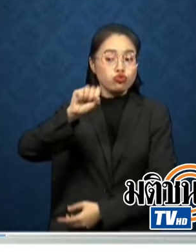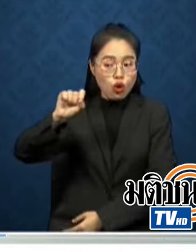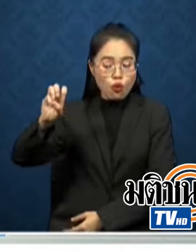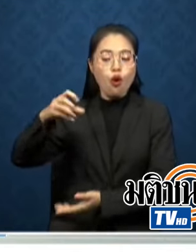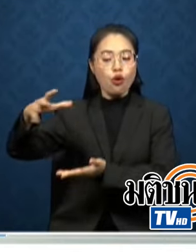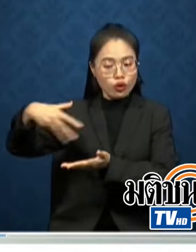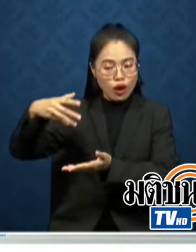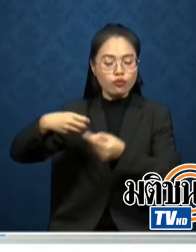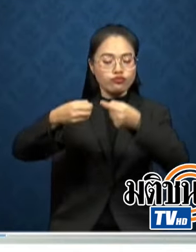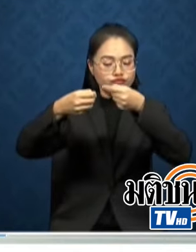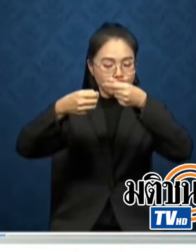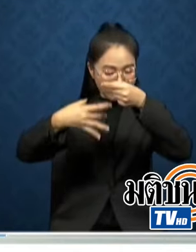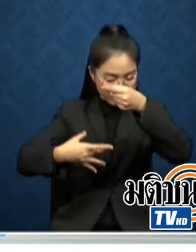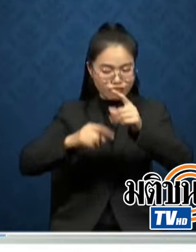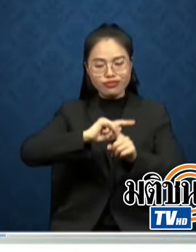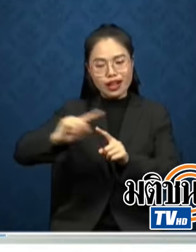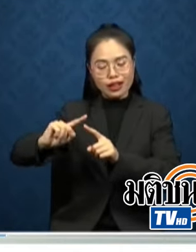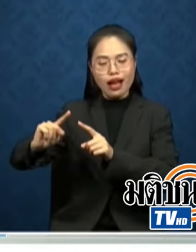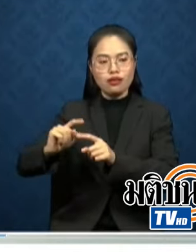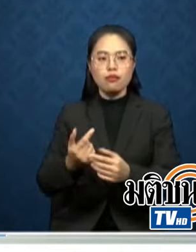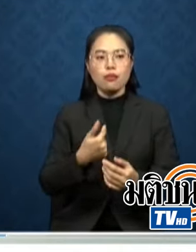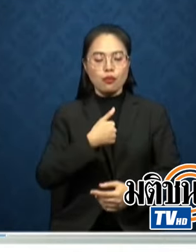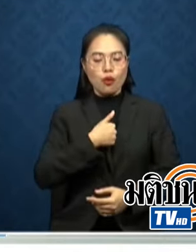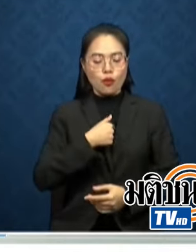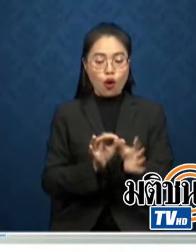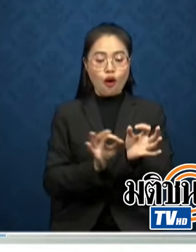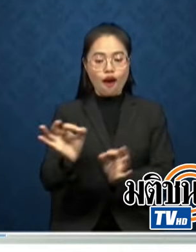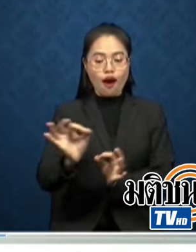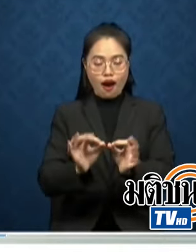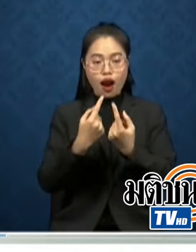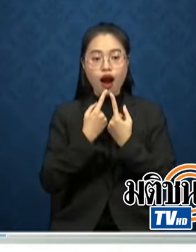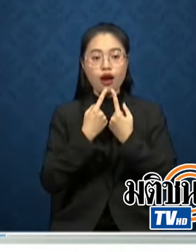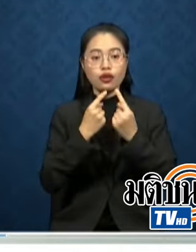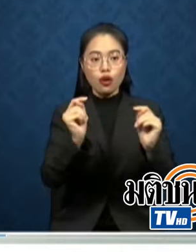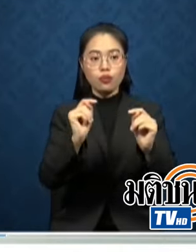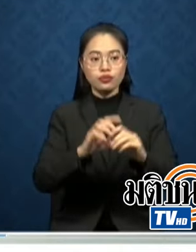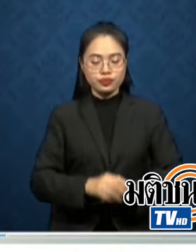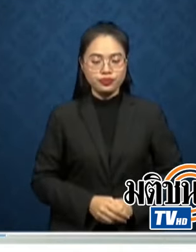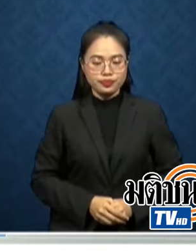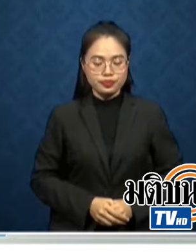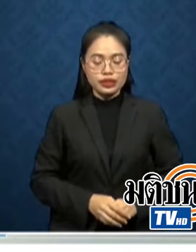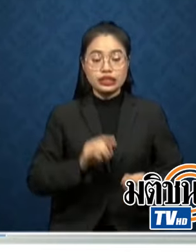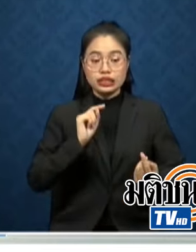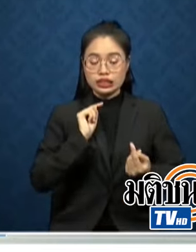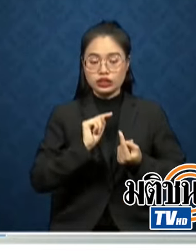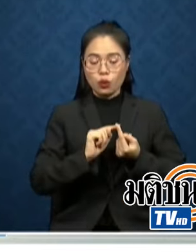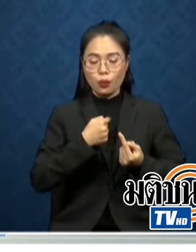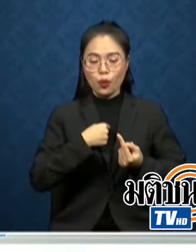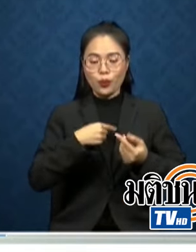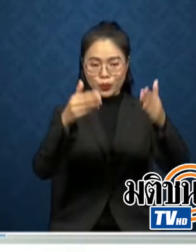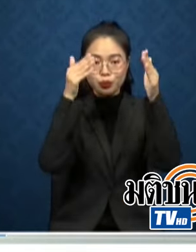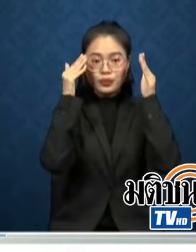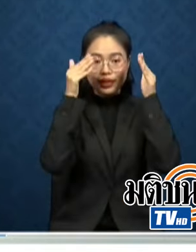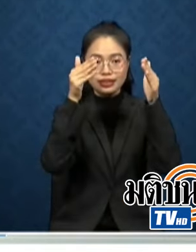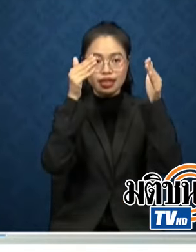ดี๋ยวผมขออนุญาตที่จะตอบโดยสังเขปแล้วกันนะครับในแง่ของความตั้งใจในแง่ของที่เรา